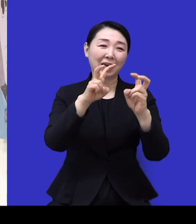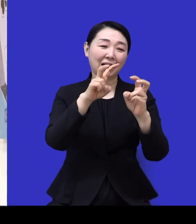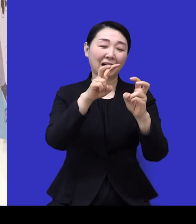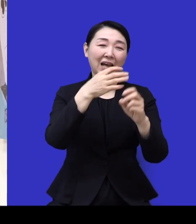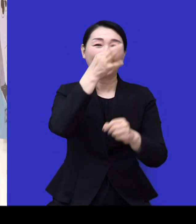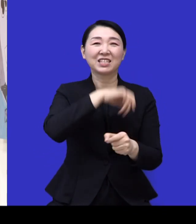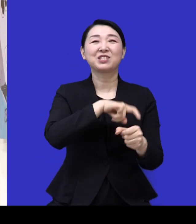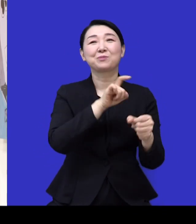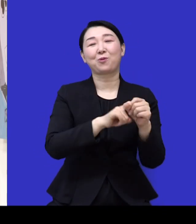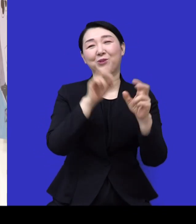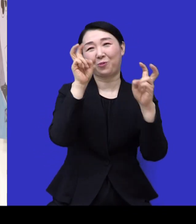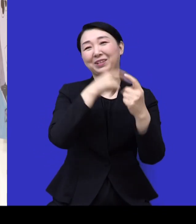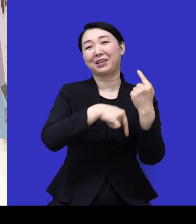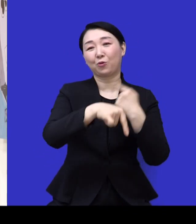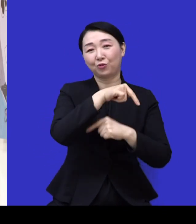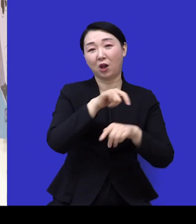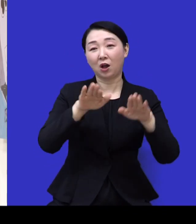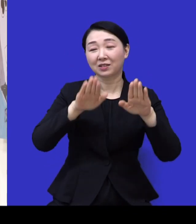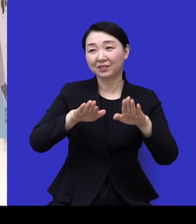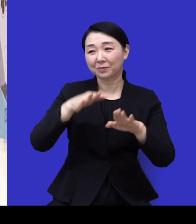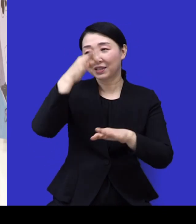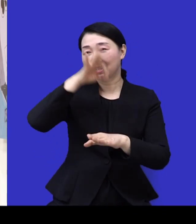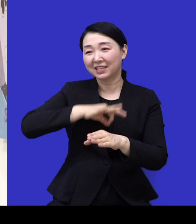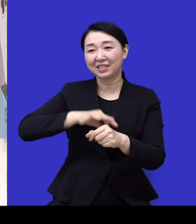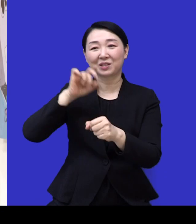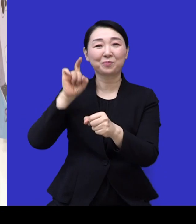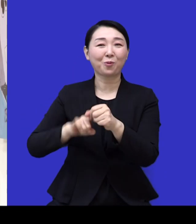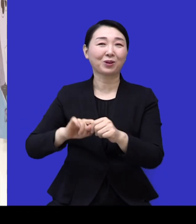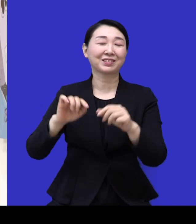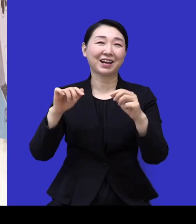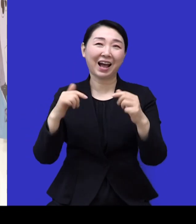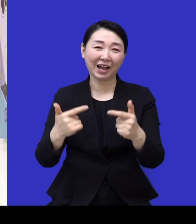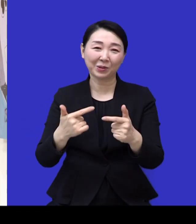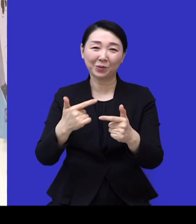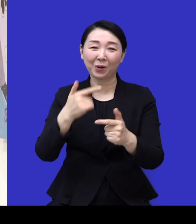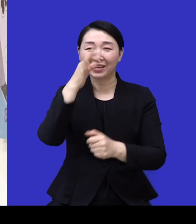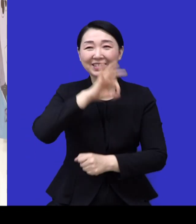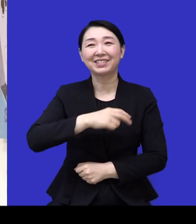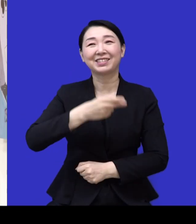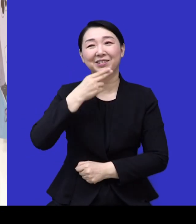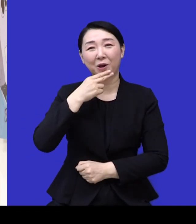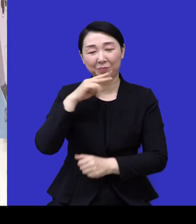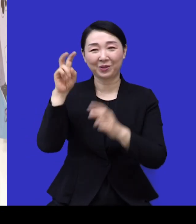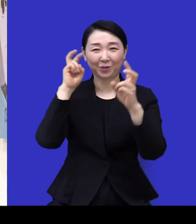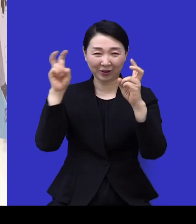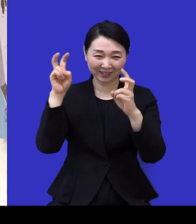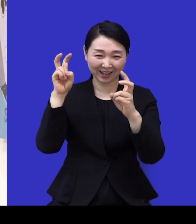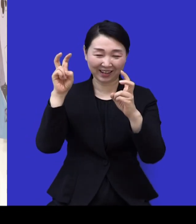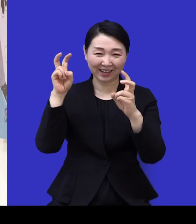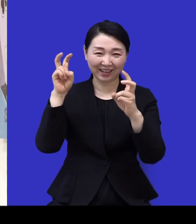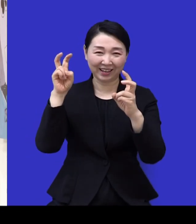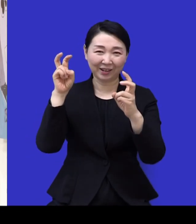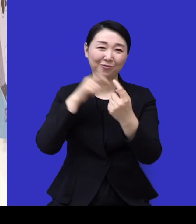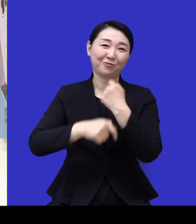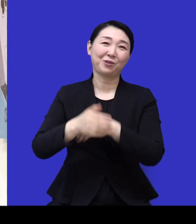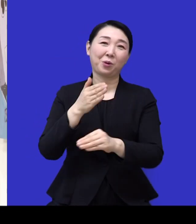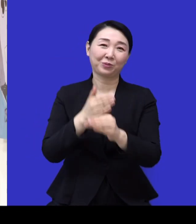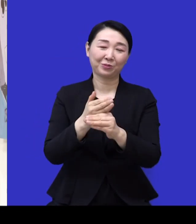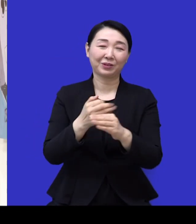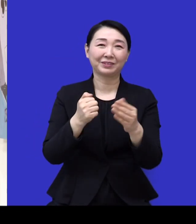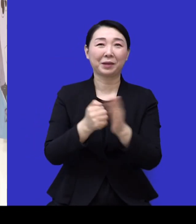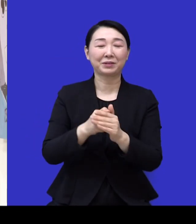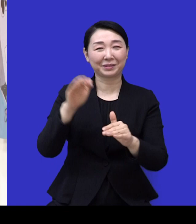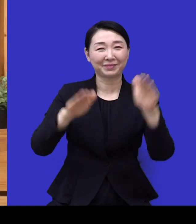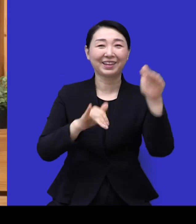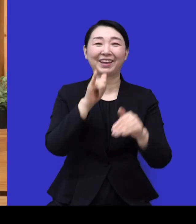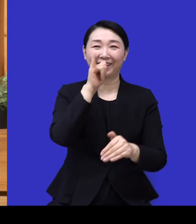네. 지금은 그 영리를 추구하지 않은 비영리 사업자에서 일을 하기 때문에 네. 뭐 그런 부분에서는 많이